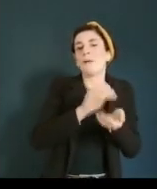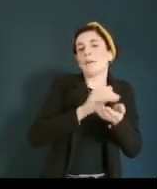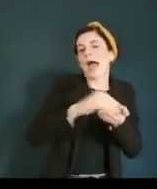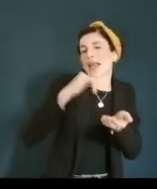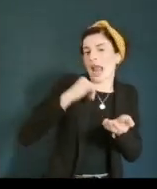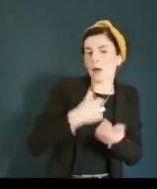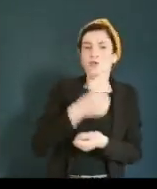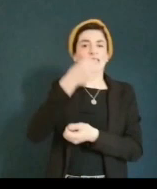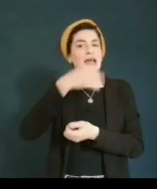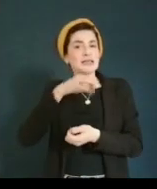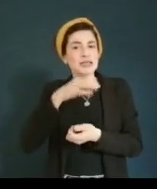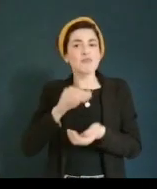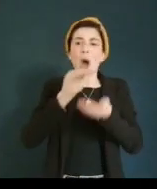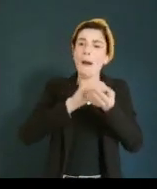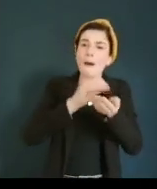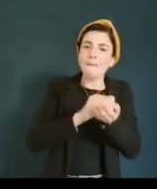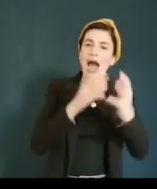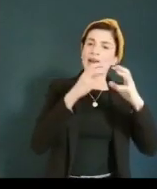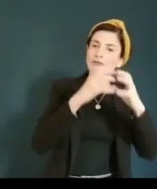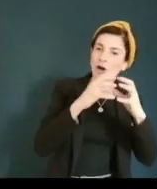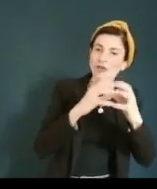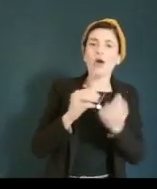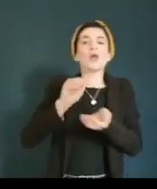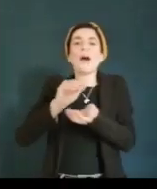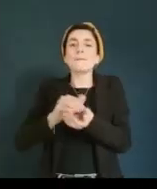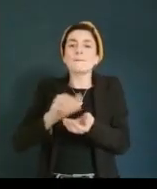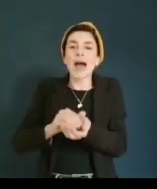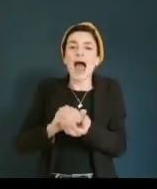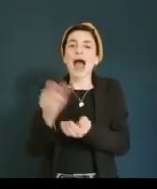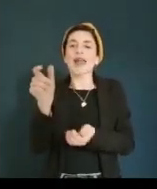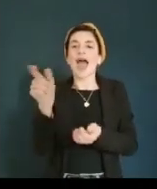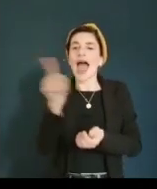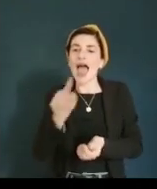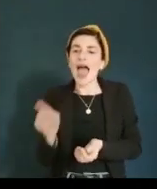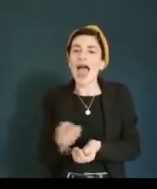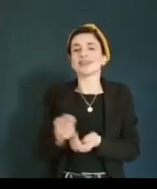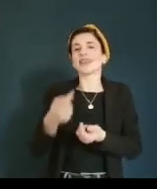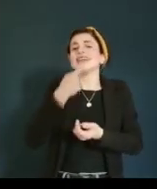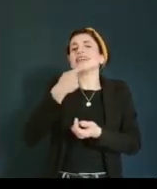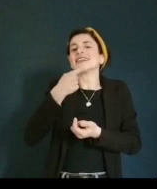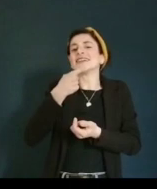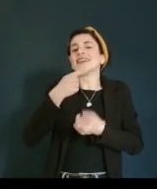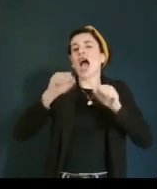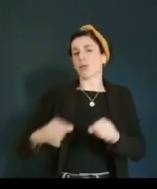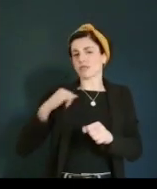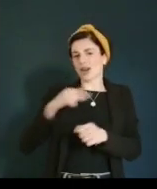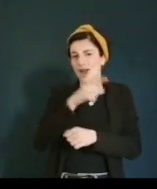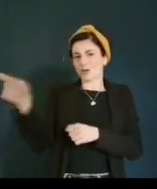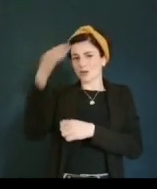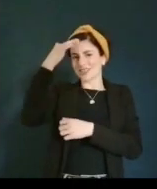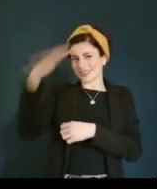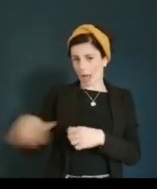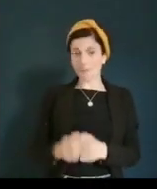pastatura ragusano. Si possono fare pani rotondi, pani a S, insomma chi è della zona lo